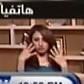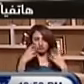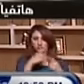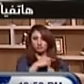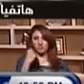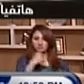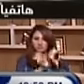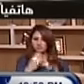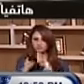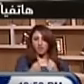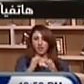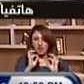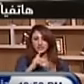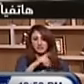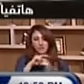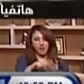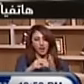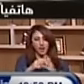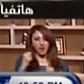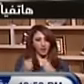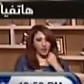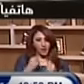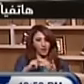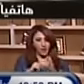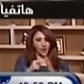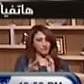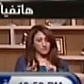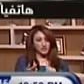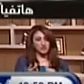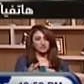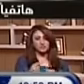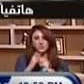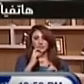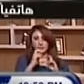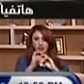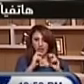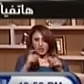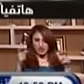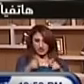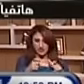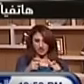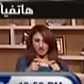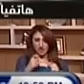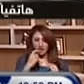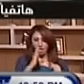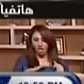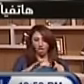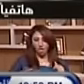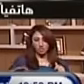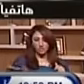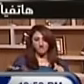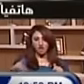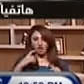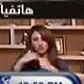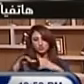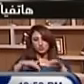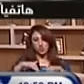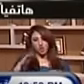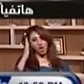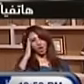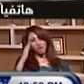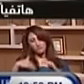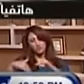الجهود المحموده اللي انت حضرتك عملتها في موضوع، احنا كنا لسه انا وحضرتك قريبا في اجتماع خاص باطفال الشوارع. نعم. وسيادتك